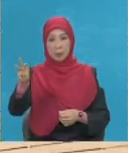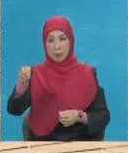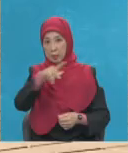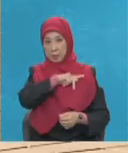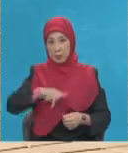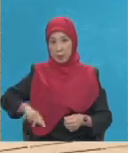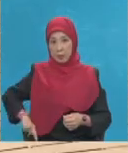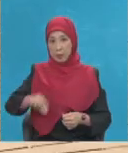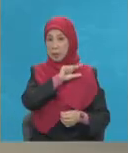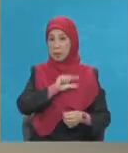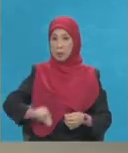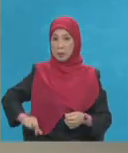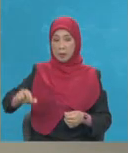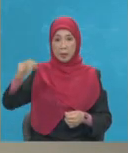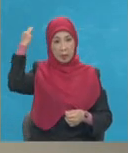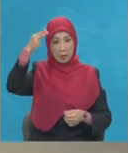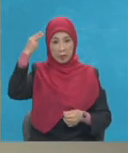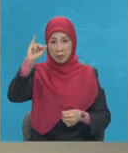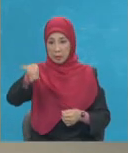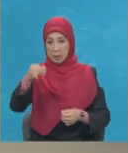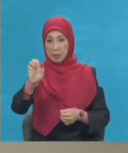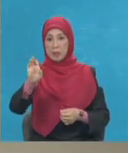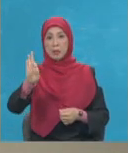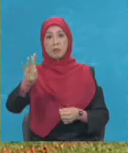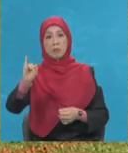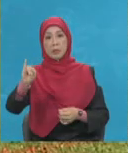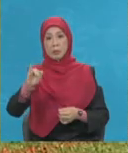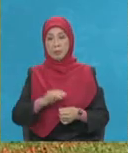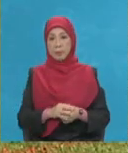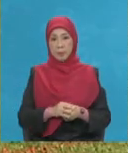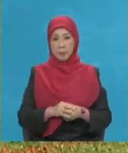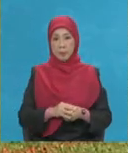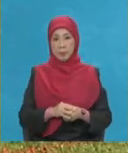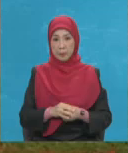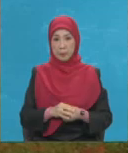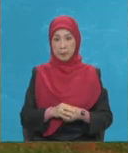Digadung Sahibul Mal, Pengiran Muda Haji Jeffrey Bolkiah.